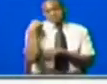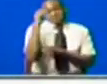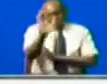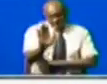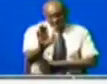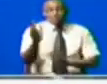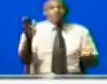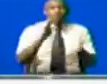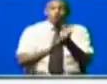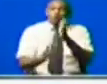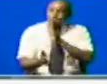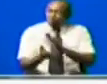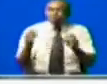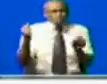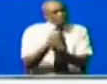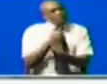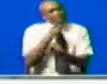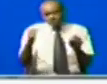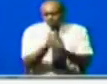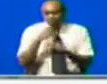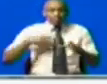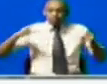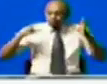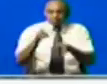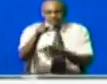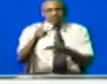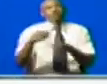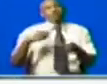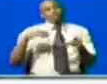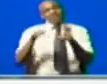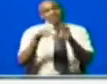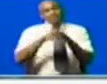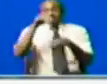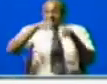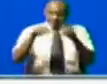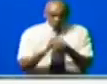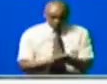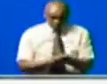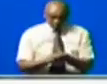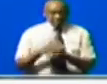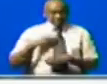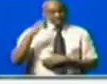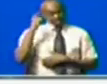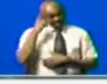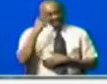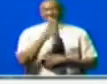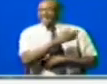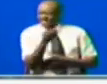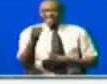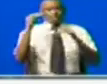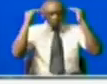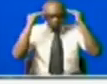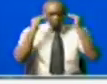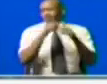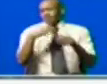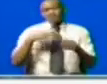hapana yeyote awezaye kumlazimisha mtu kupiga kura au kushiriki uchaguzi. To my mind, no court can force a